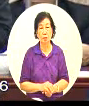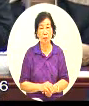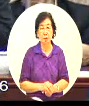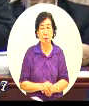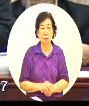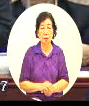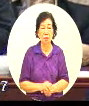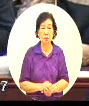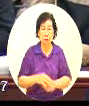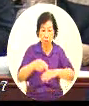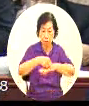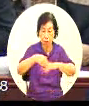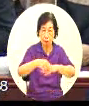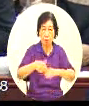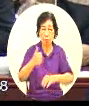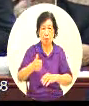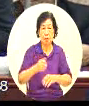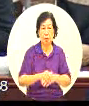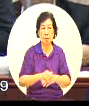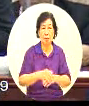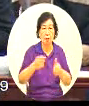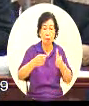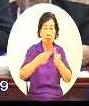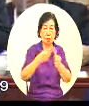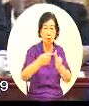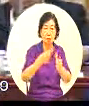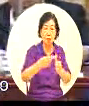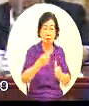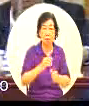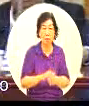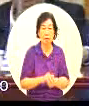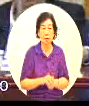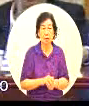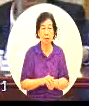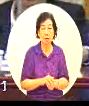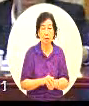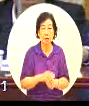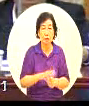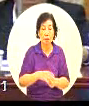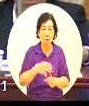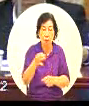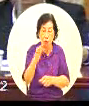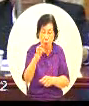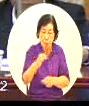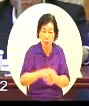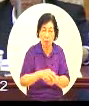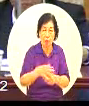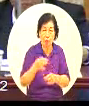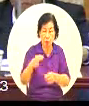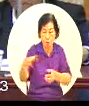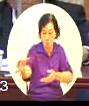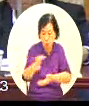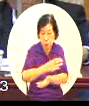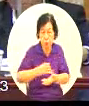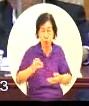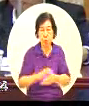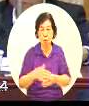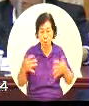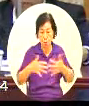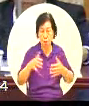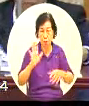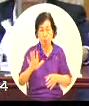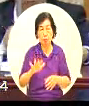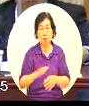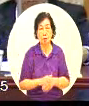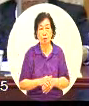规划。我们现在第一阶段是这样子，就是因为我们知道说产业园区开辟有土地征收的问题，那我们现在大概都是比较是倾